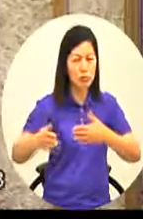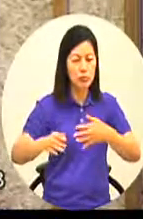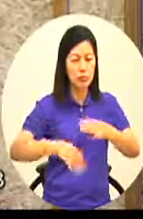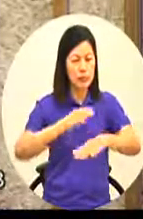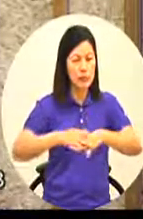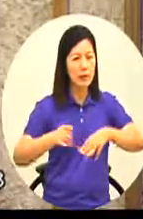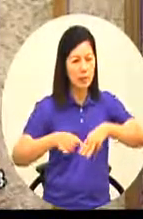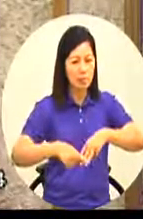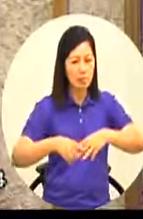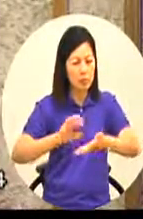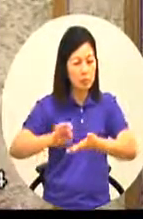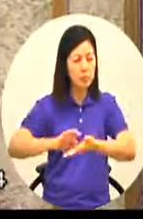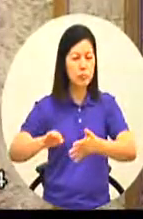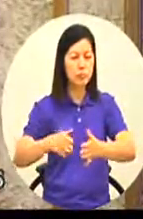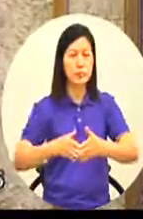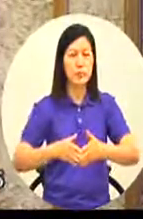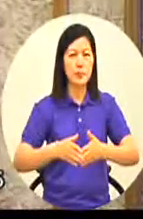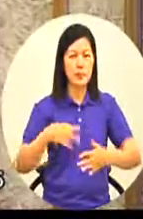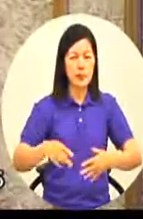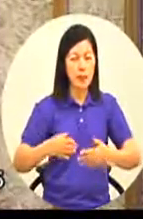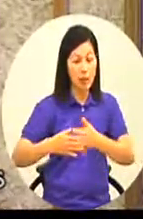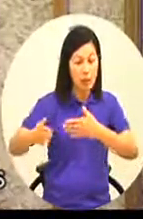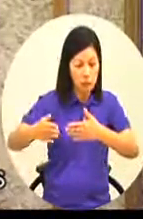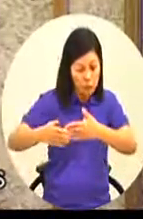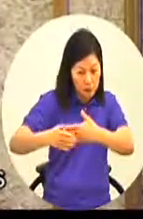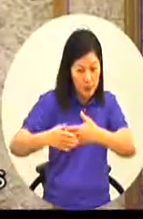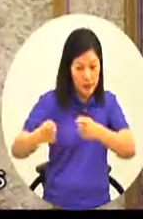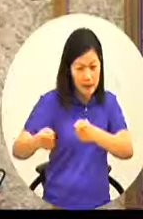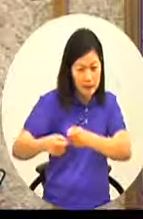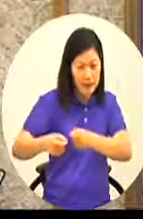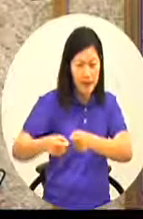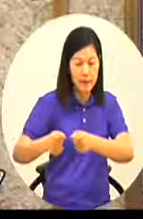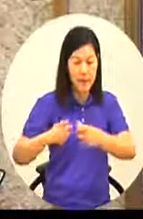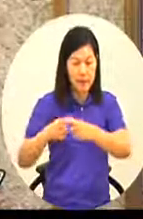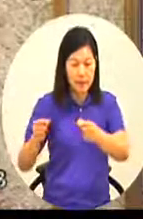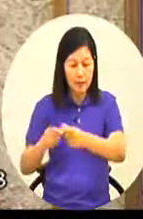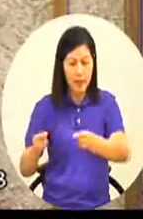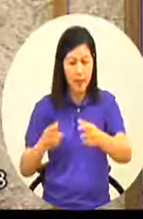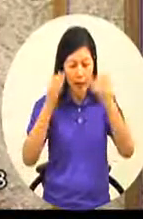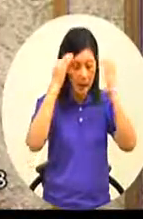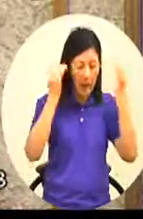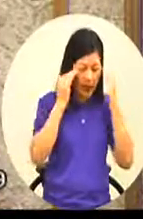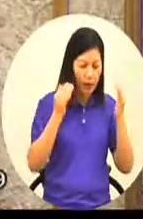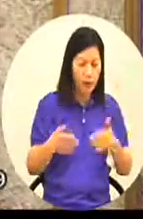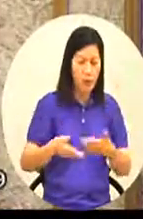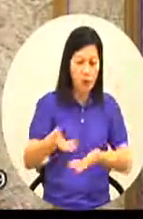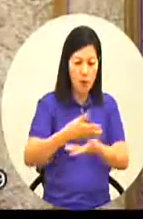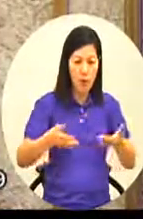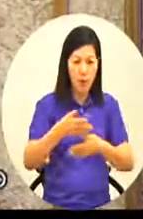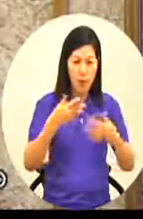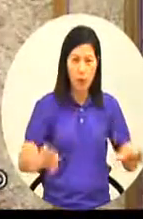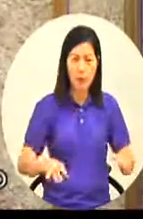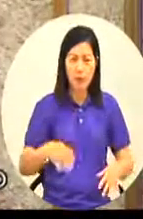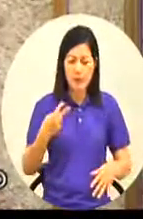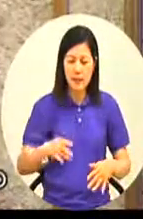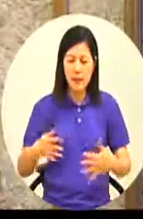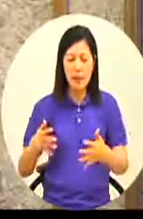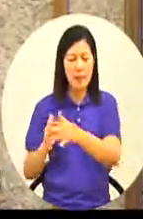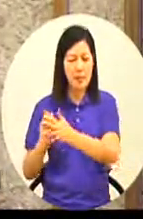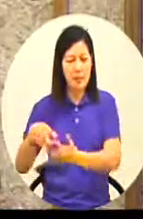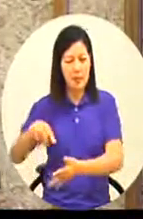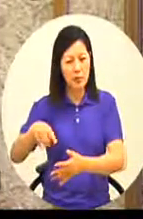所以议员你会发觉说，我们跟我们距离比较近的日本、韩国，我们的互动就非常密切。我们跟美国这边就会有特定的城市这